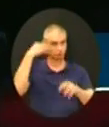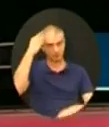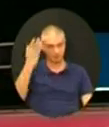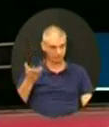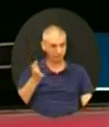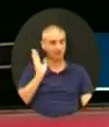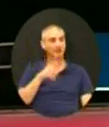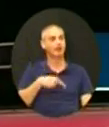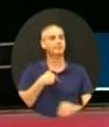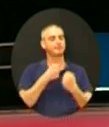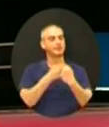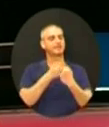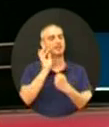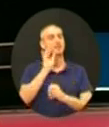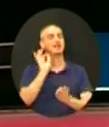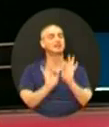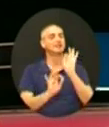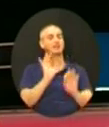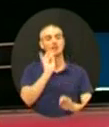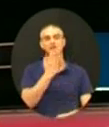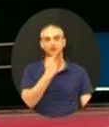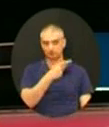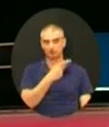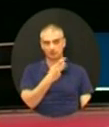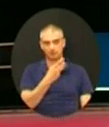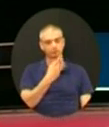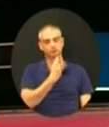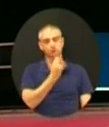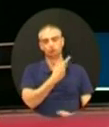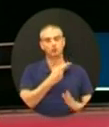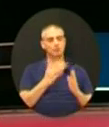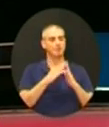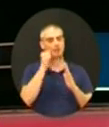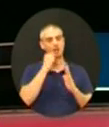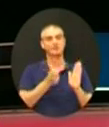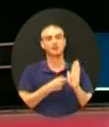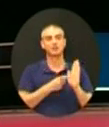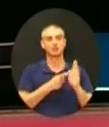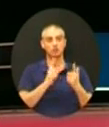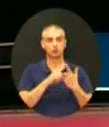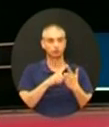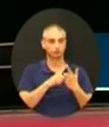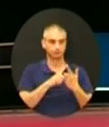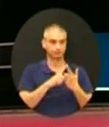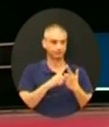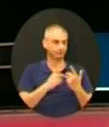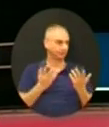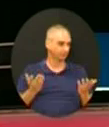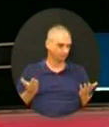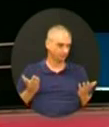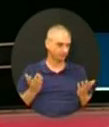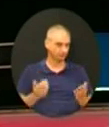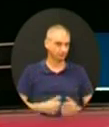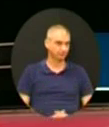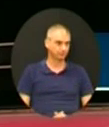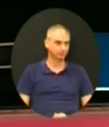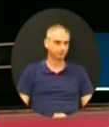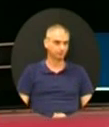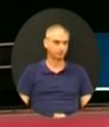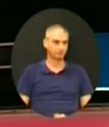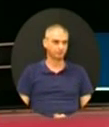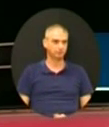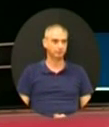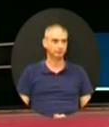הפלסטינית, וגם להיאבק בהסתה נגד ישראל, זה משהו שידרוש הבית הלבן. תראי, אני